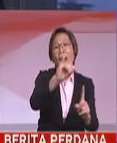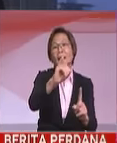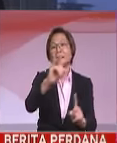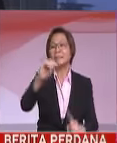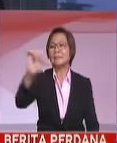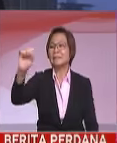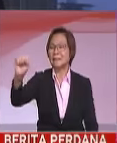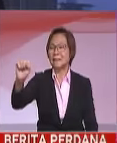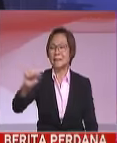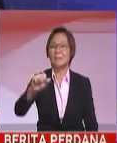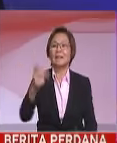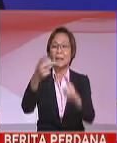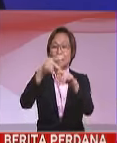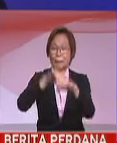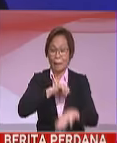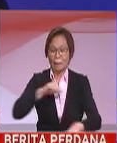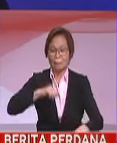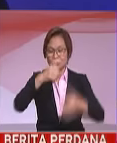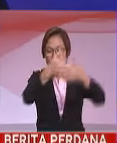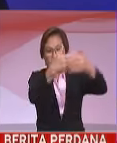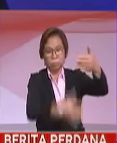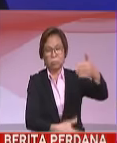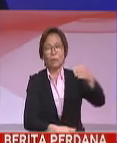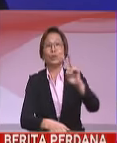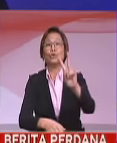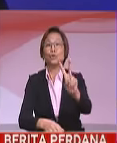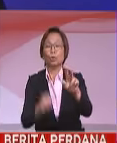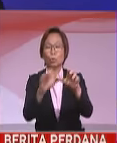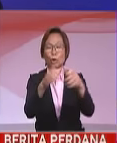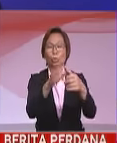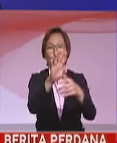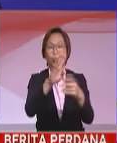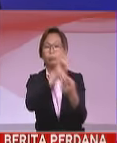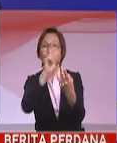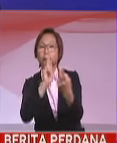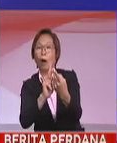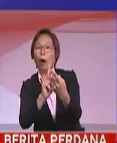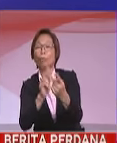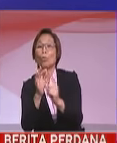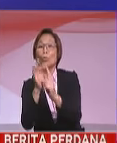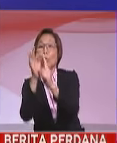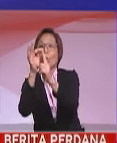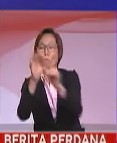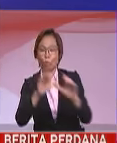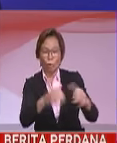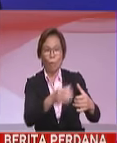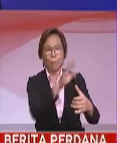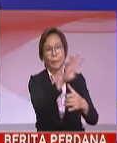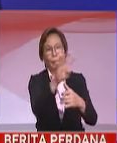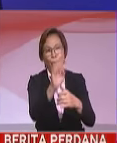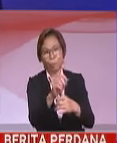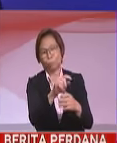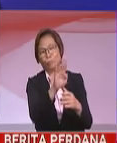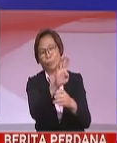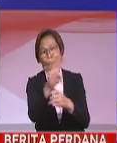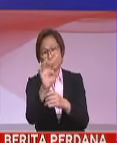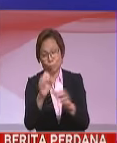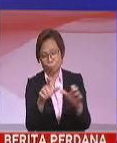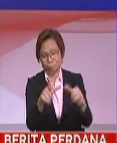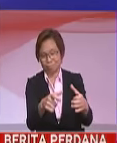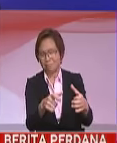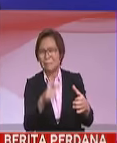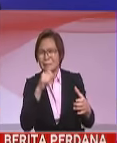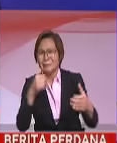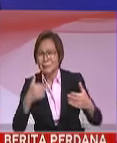kepada ahli yang tidak tersenarai di bawah kategori 2 amat relevan. Relevan terutama kepada golongan B40. Walaupun mereka